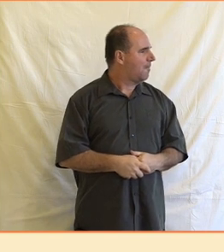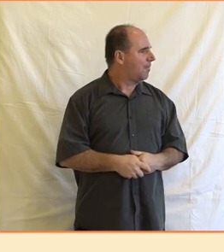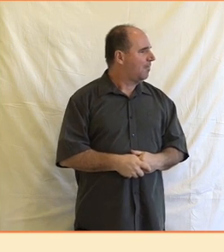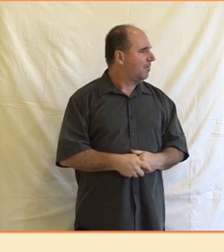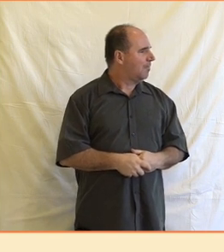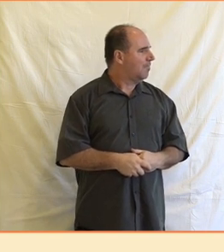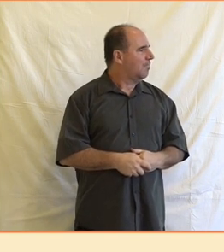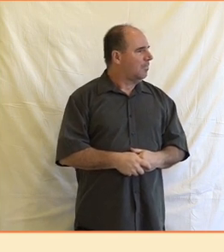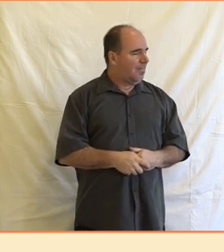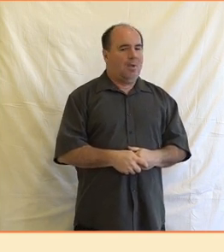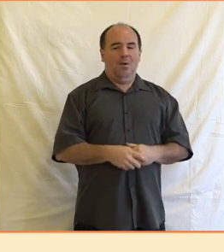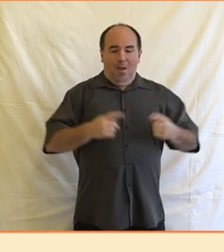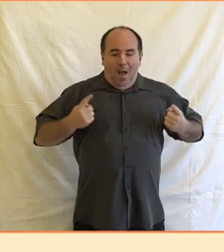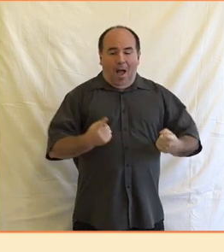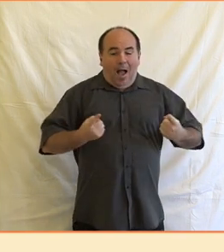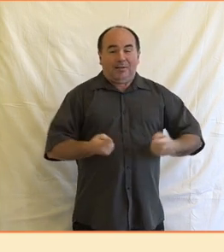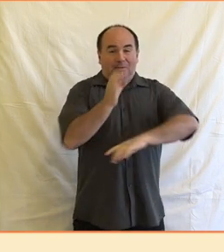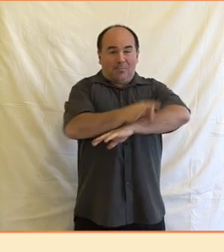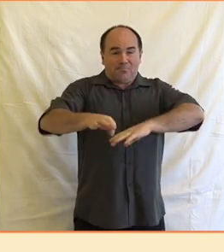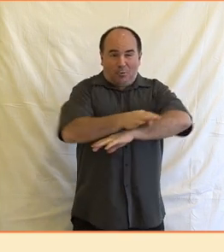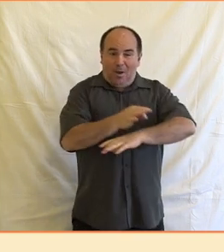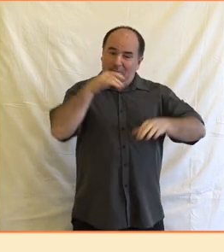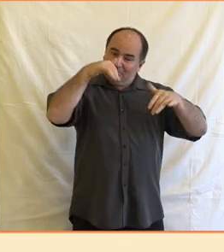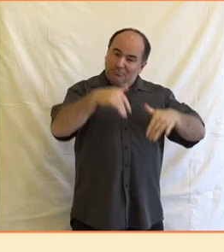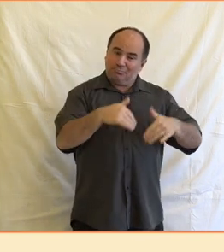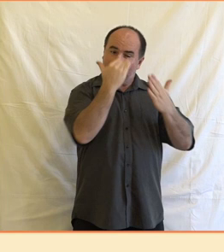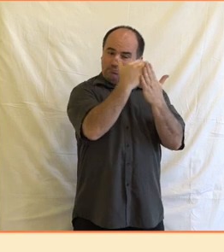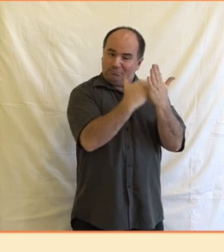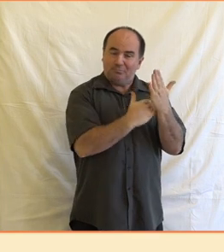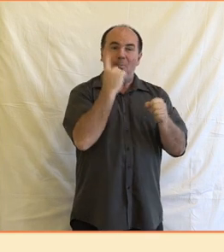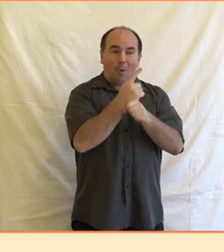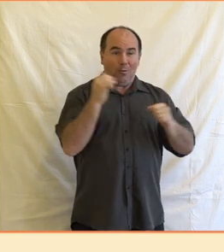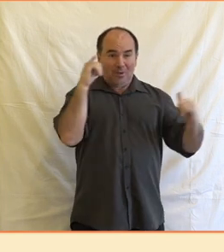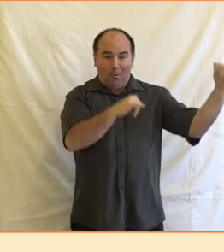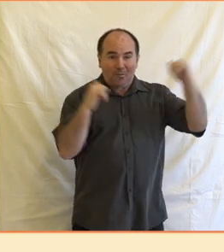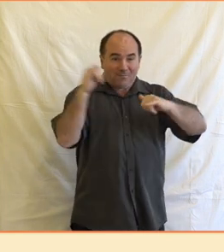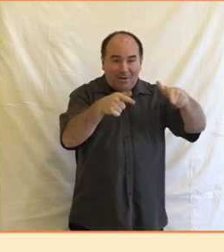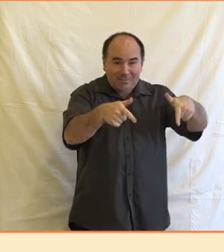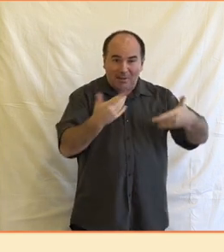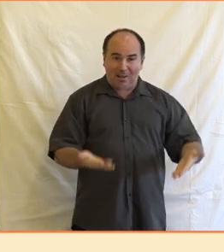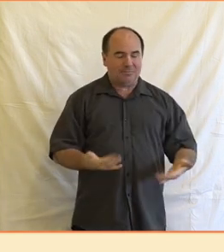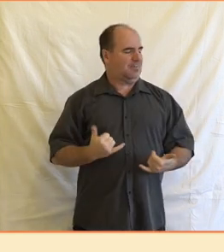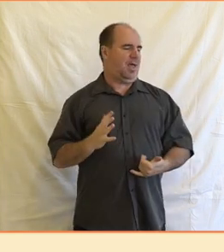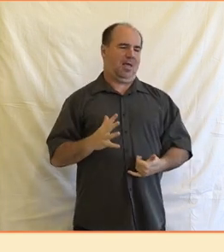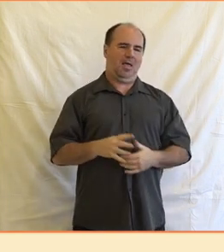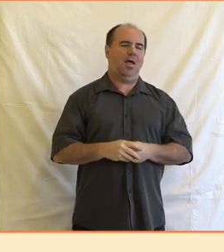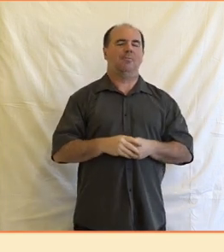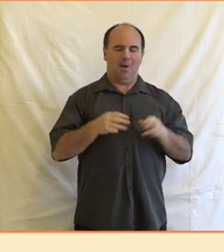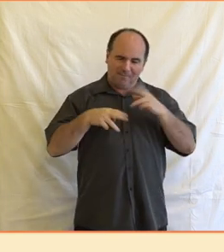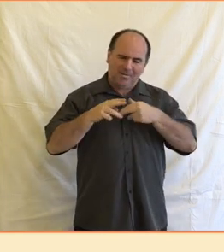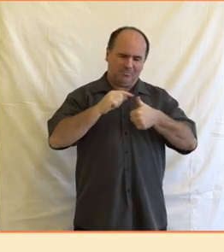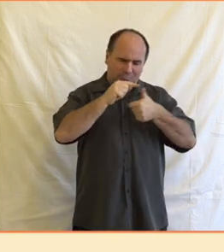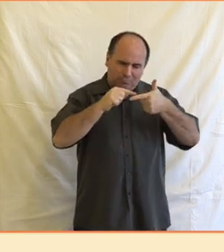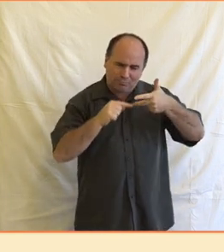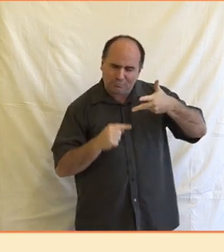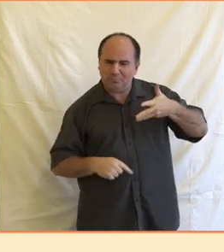Jaké jsou aktivity toho našeho projektu? Není to tedy jenom toto kolokvium, ale celá řada dalších